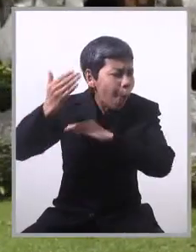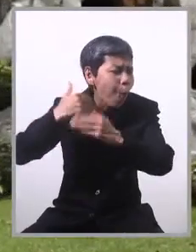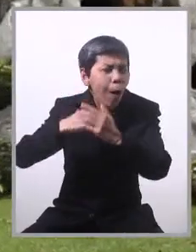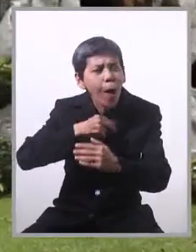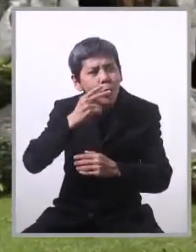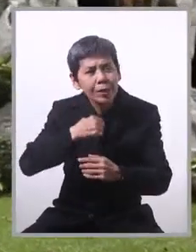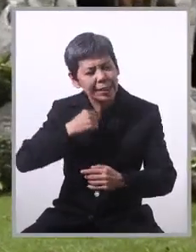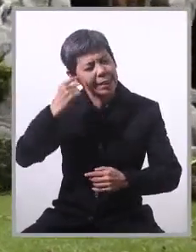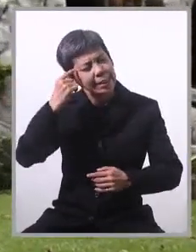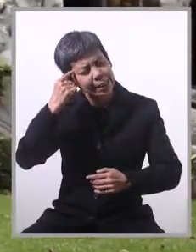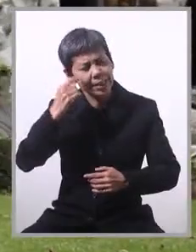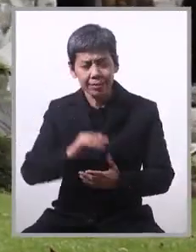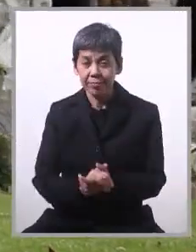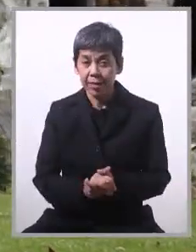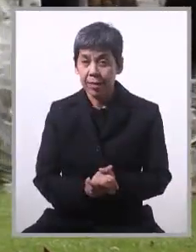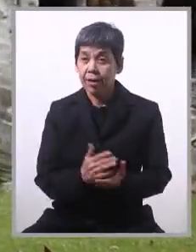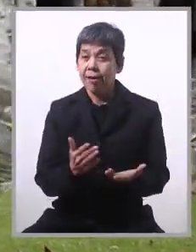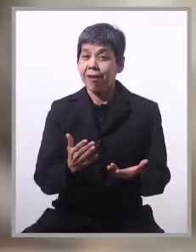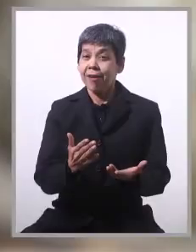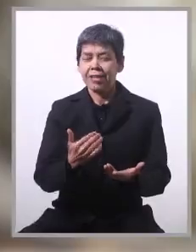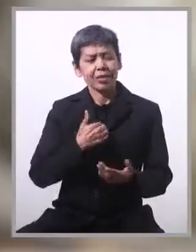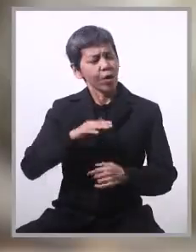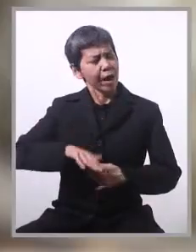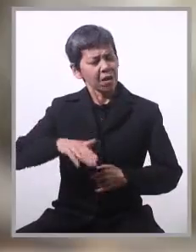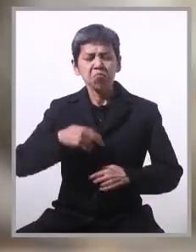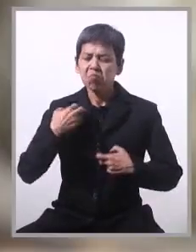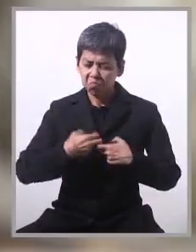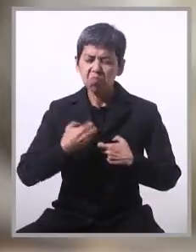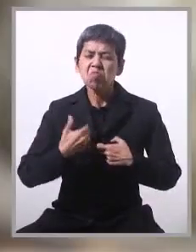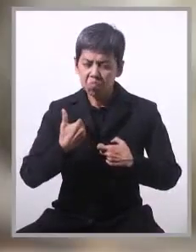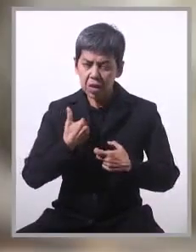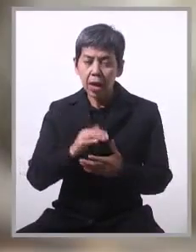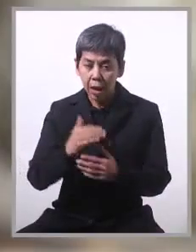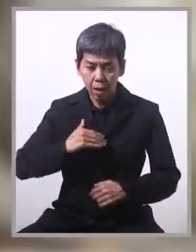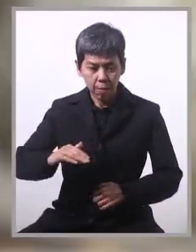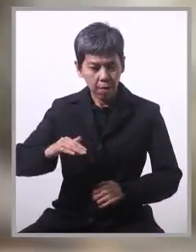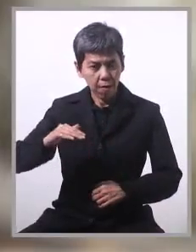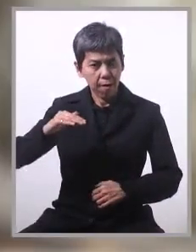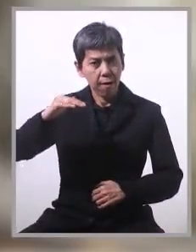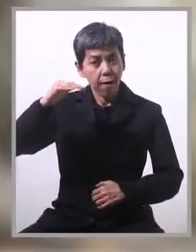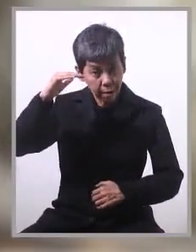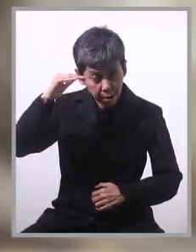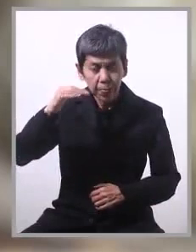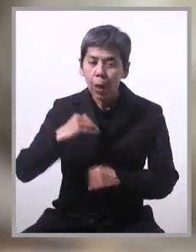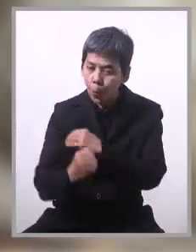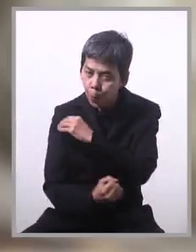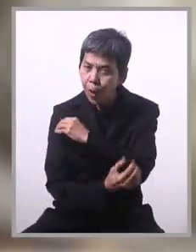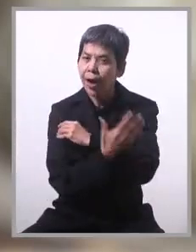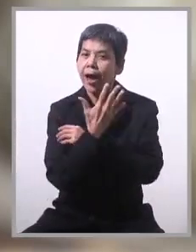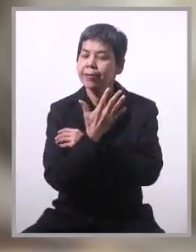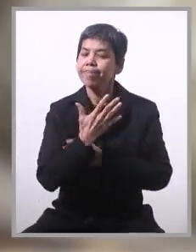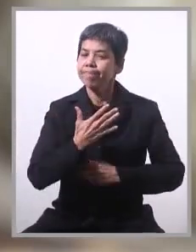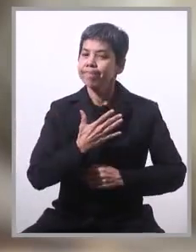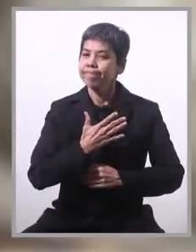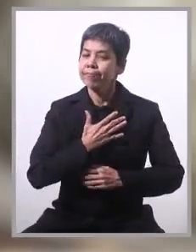ก็เลยมีความคิดว่าสมัยเด็กๆก็ลำบากเนาะพอเราโตขึ้นมาเรามีโอกาส